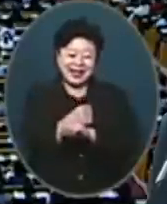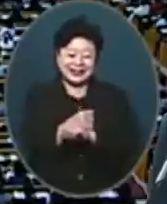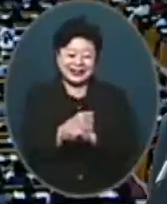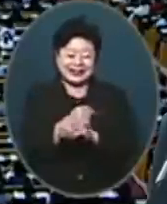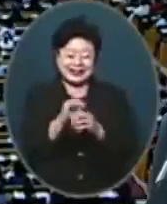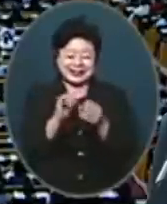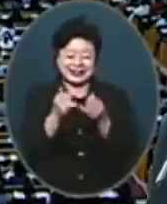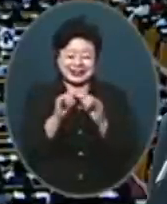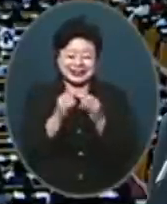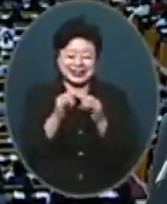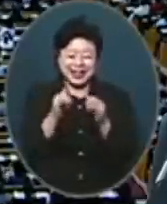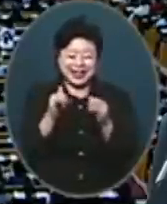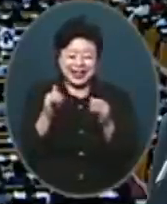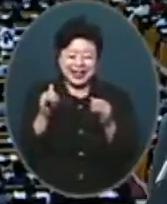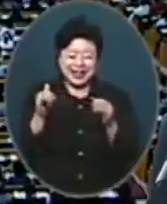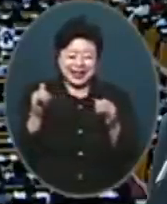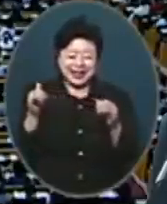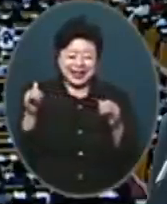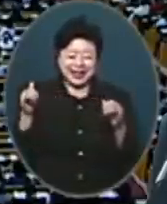사랑하는